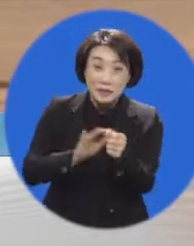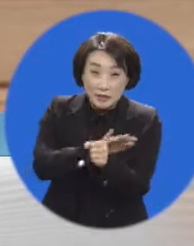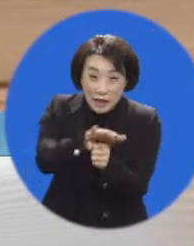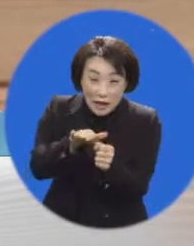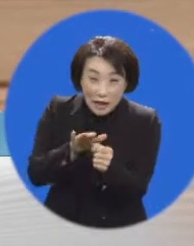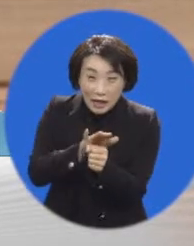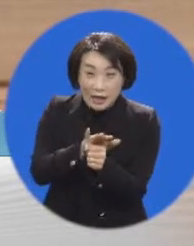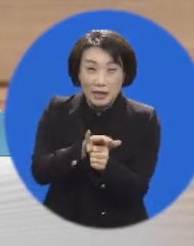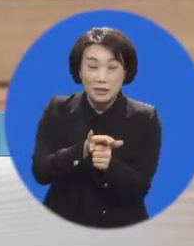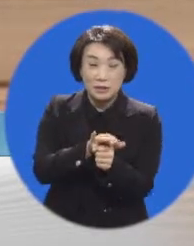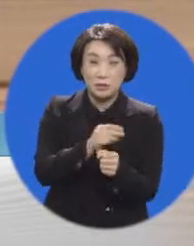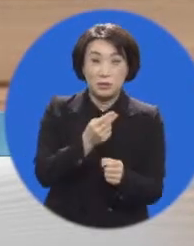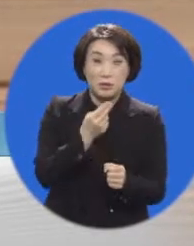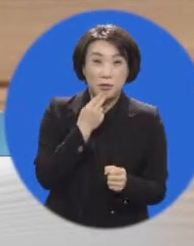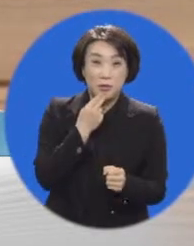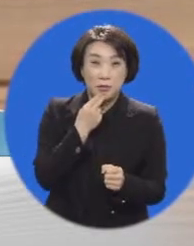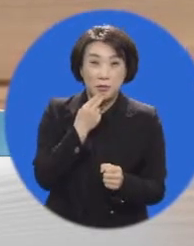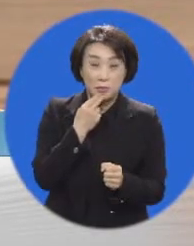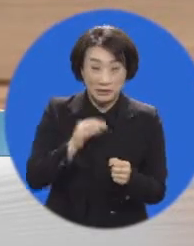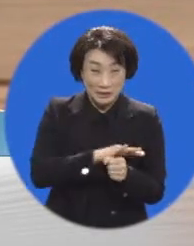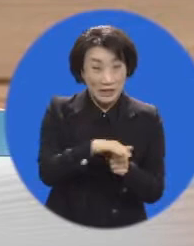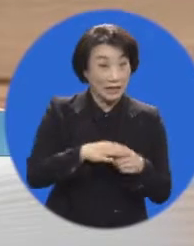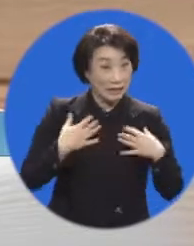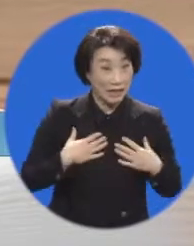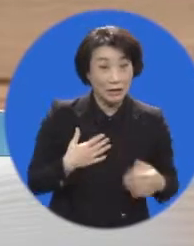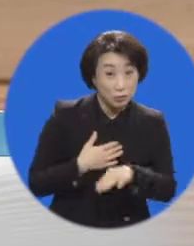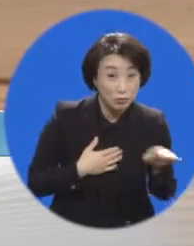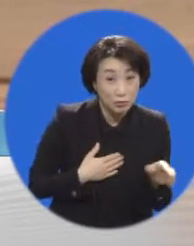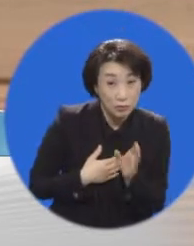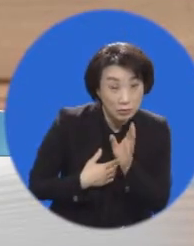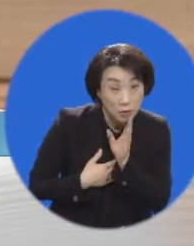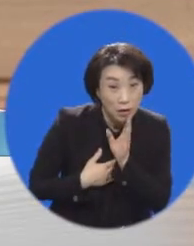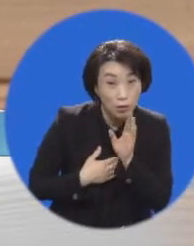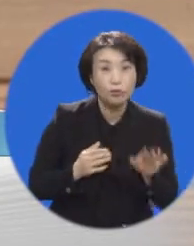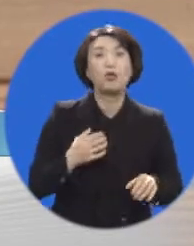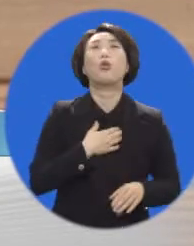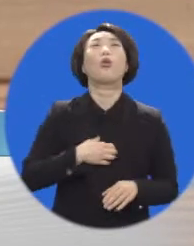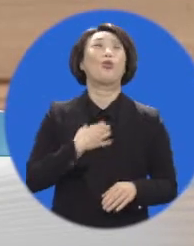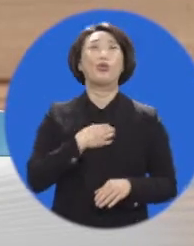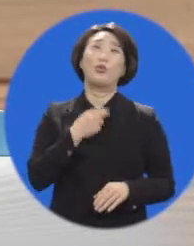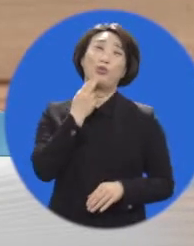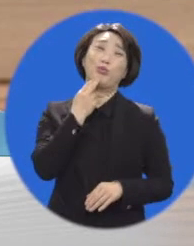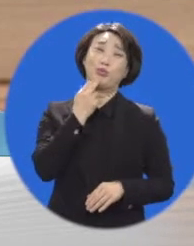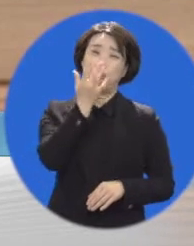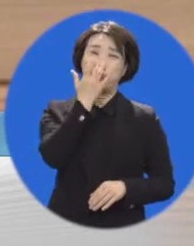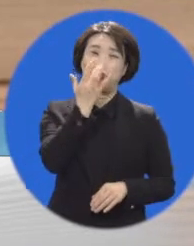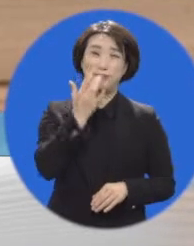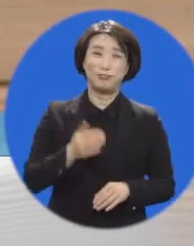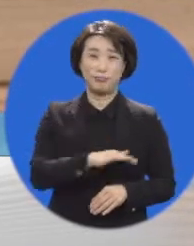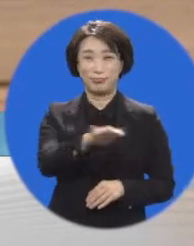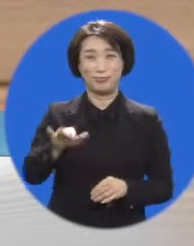사랑하지 않고 사랑이 빈약한데도 걱정을 별로 하지 않는다.